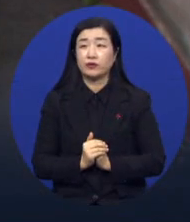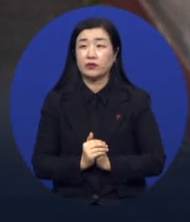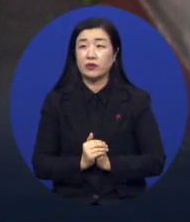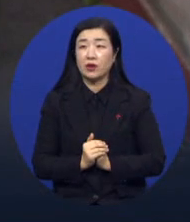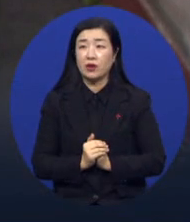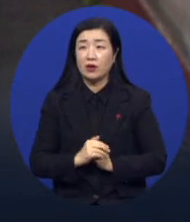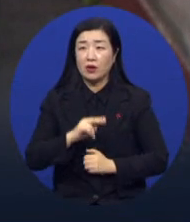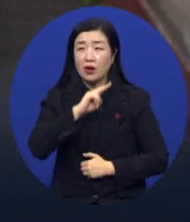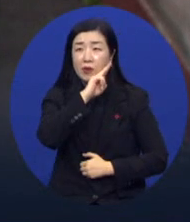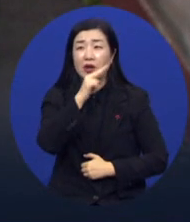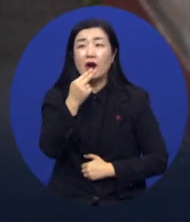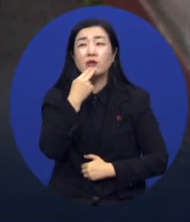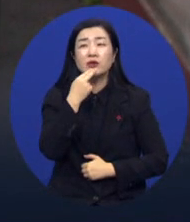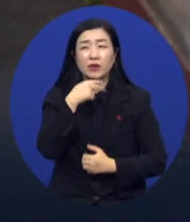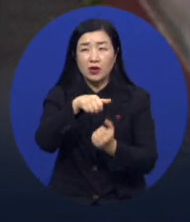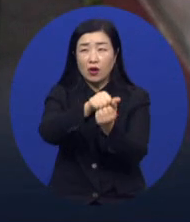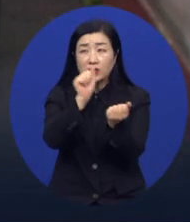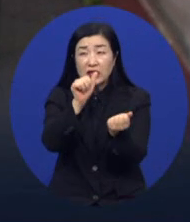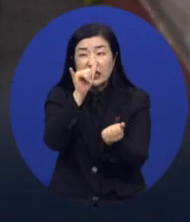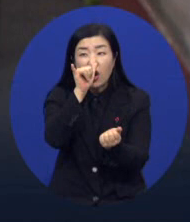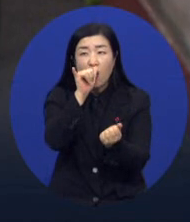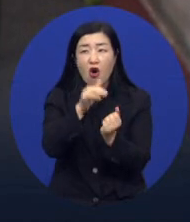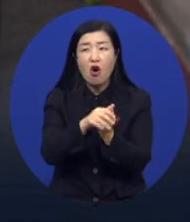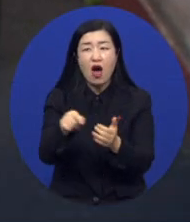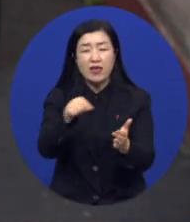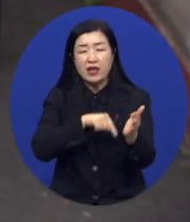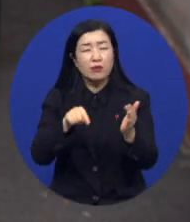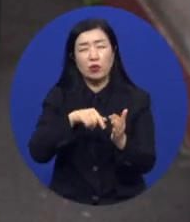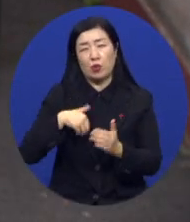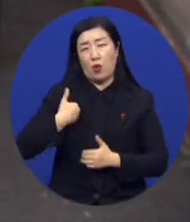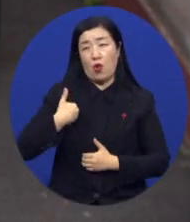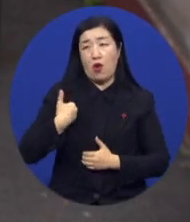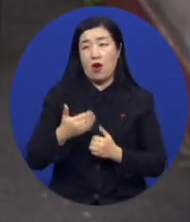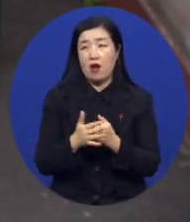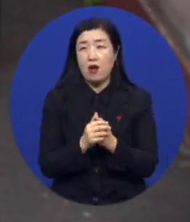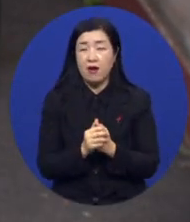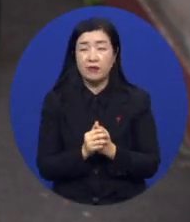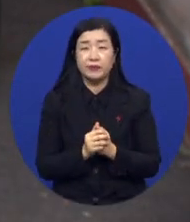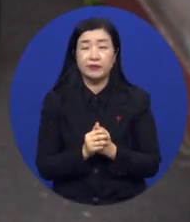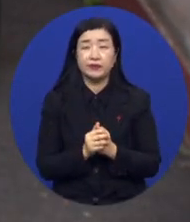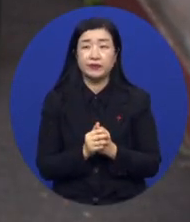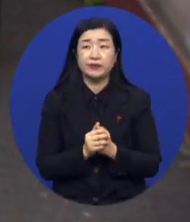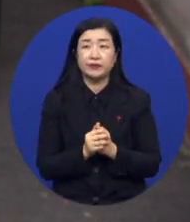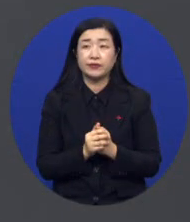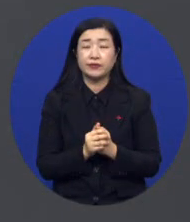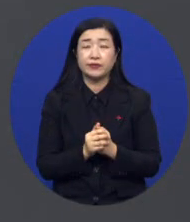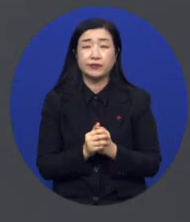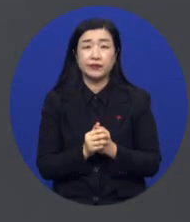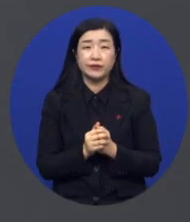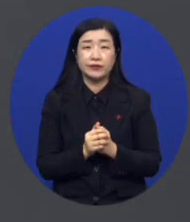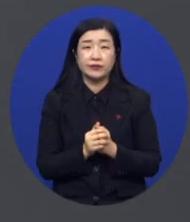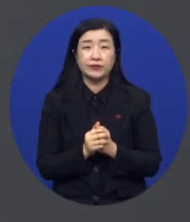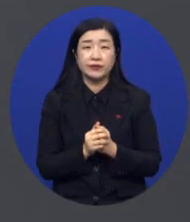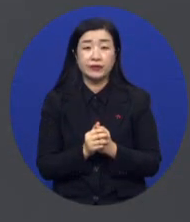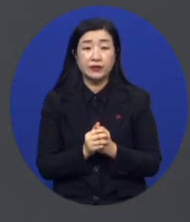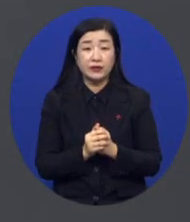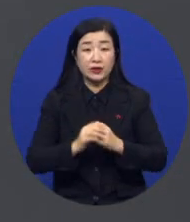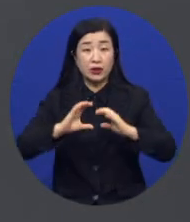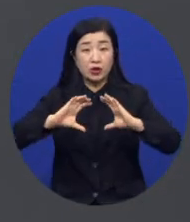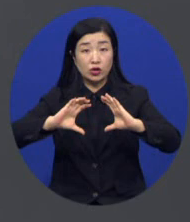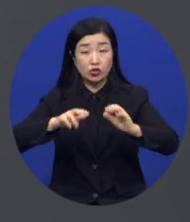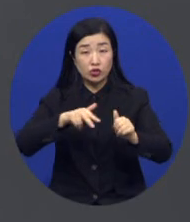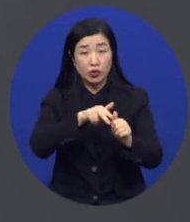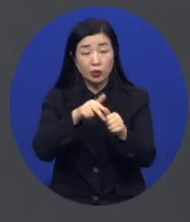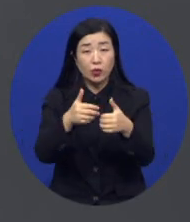영장이 나왔겠습니까? 아니, 이건 그분은 모르니까. 무신물품이 나는데 말씀드릴 수도 없으니까. 국정원과